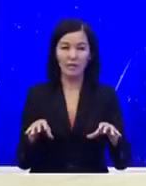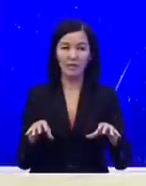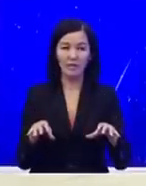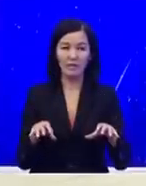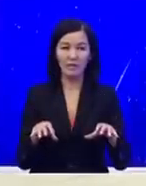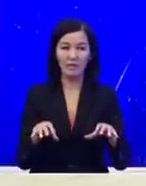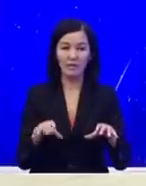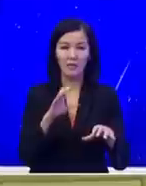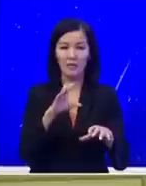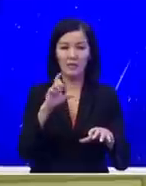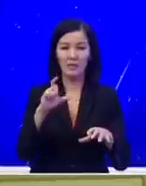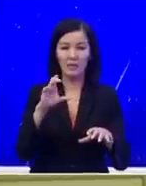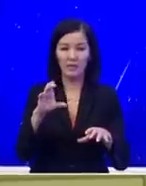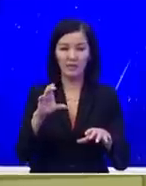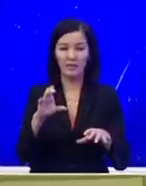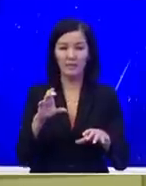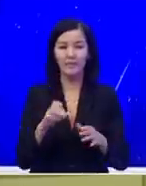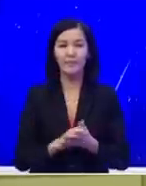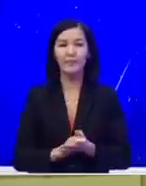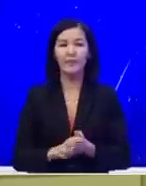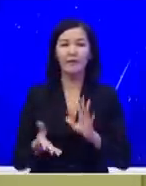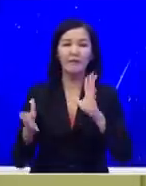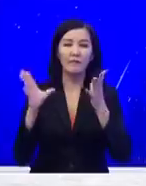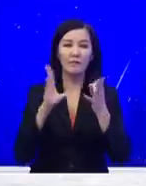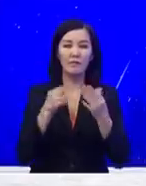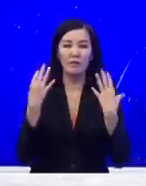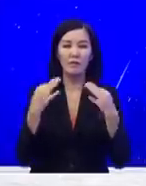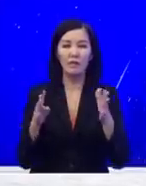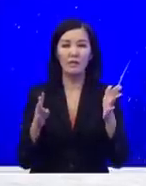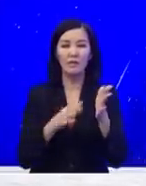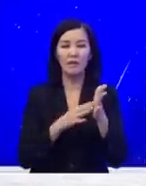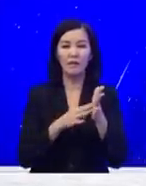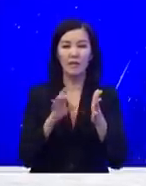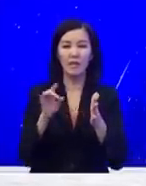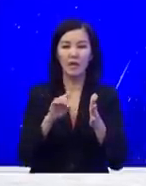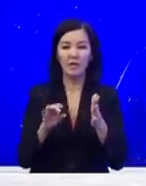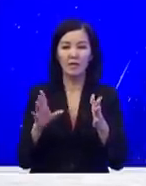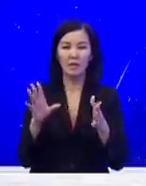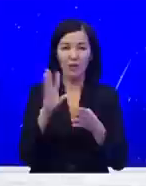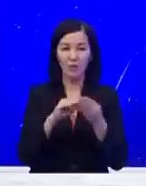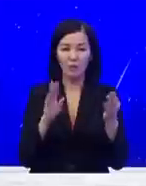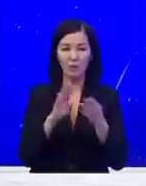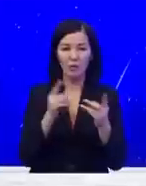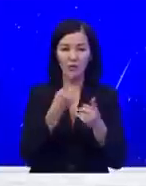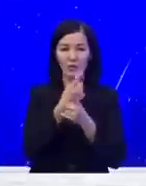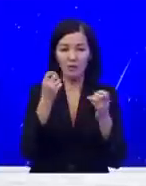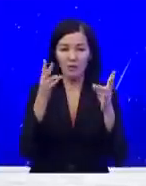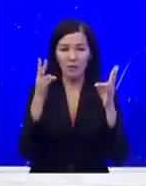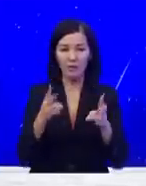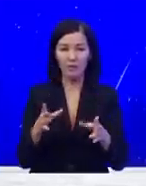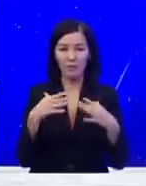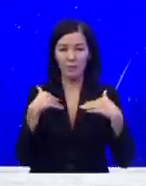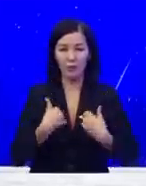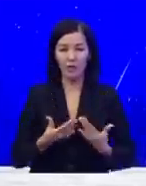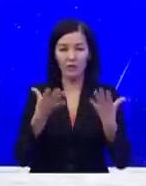председатель санэпидемстанции. Всего за годы независимости в Казахстане 9 раз объявлялся общенациональный траур. Страна все еще помнит